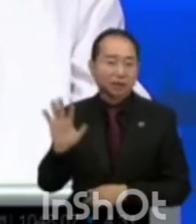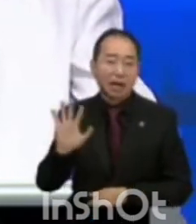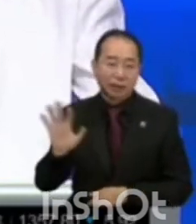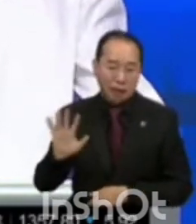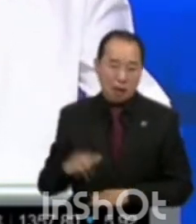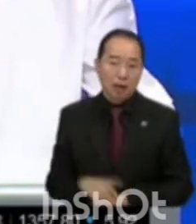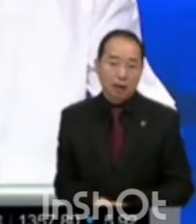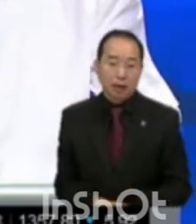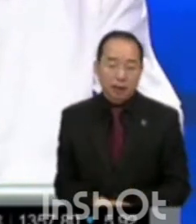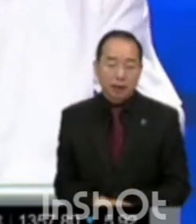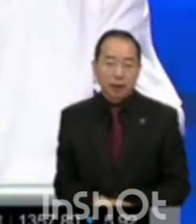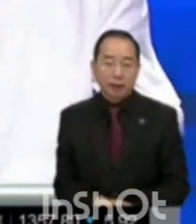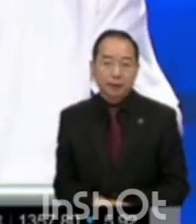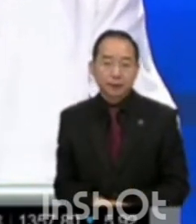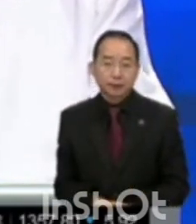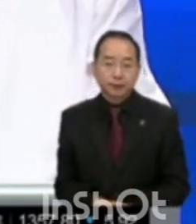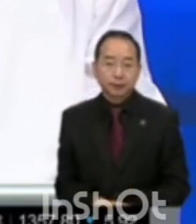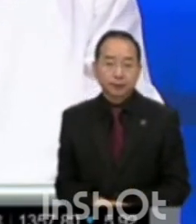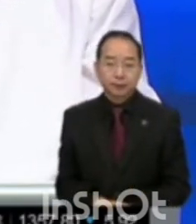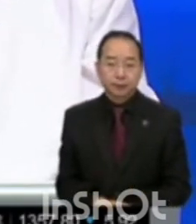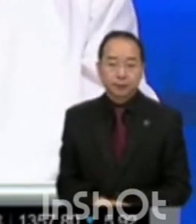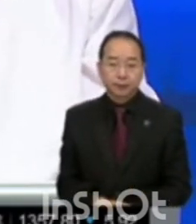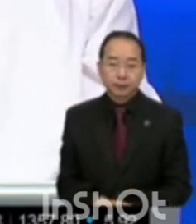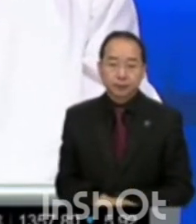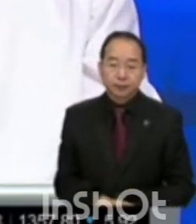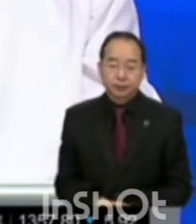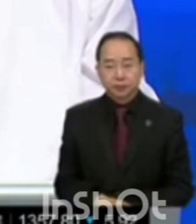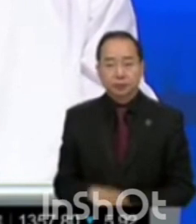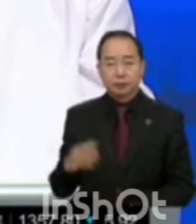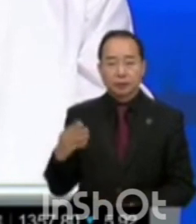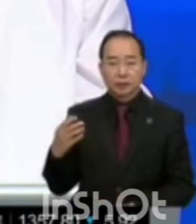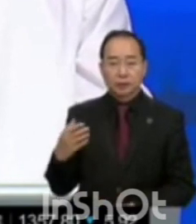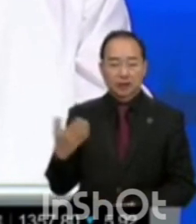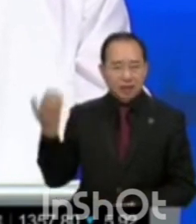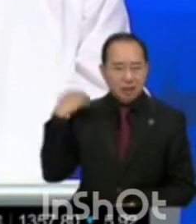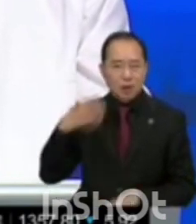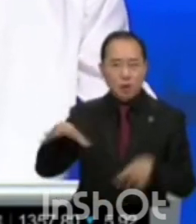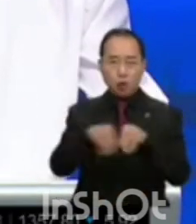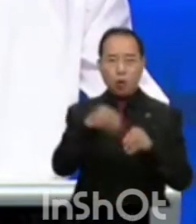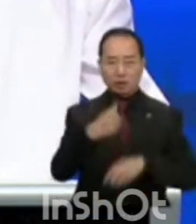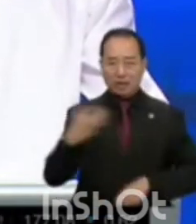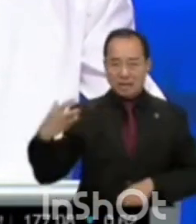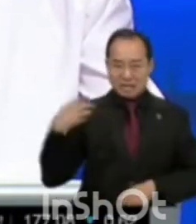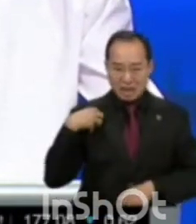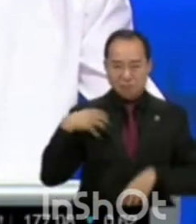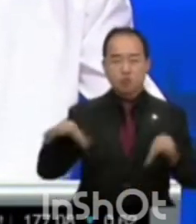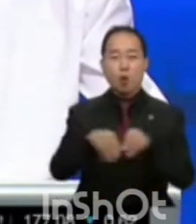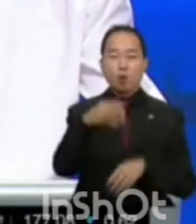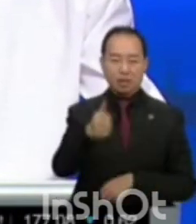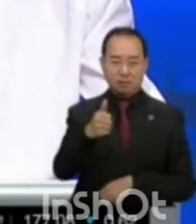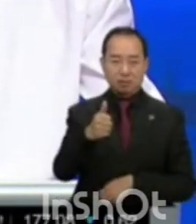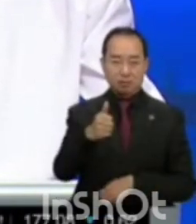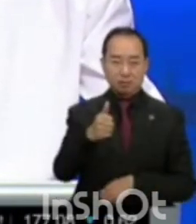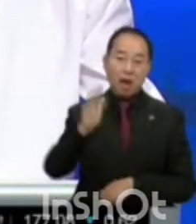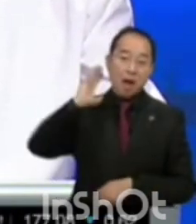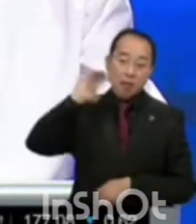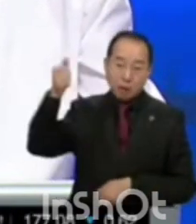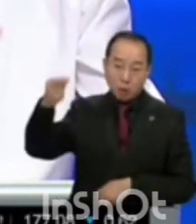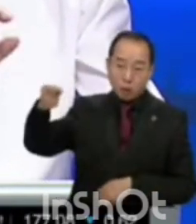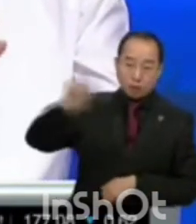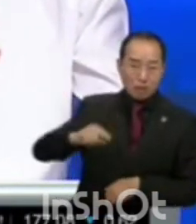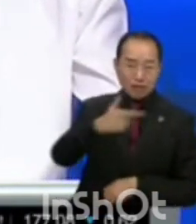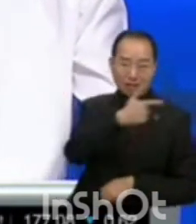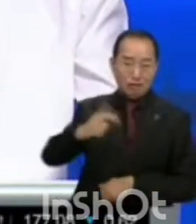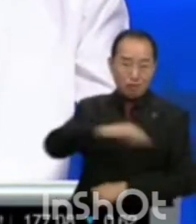것은 아니었다. 그것은 사실입니다. 책임 총리였고 대통령 다음으로 큰 권한을 가지셨는데 그냥